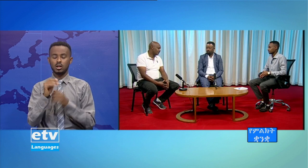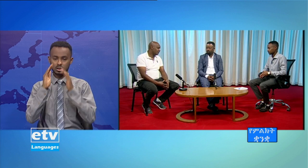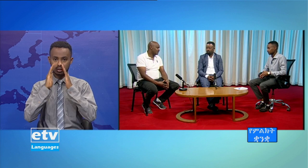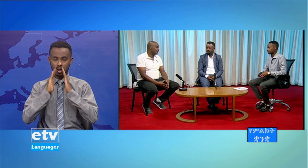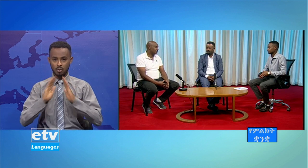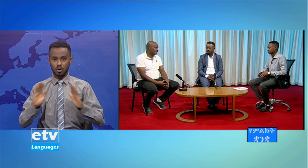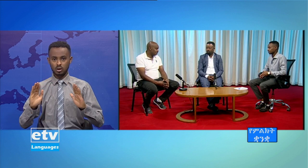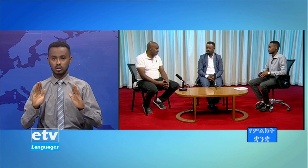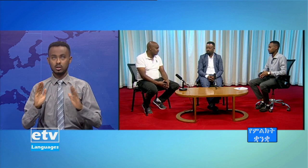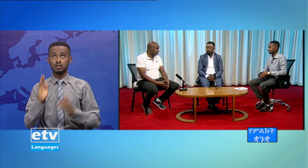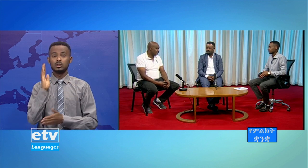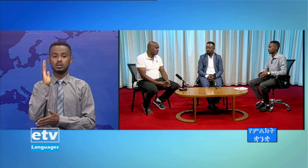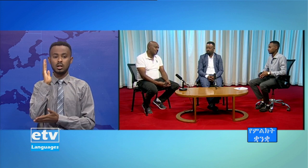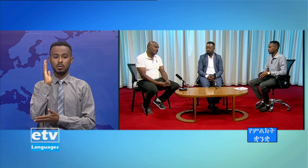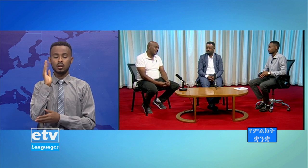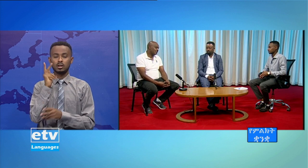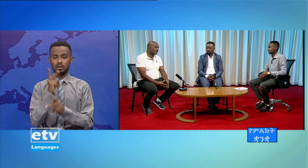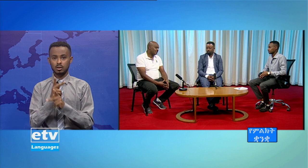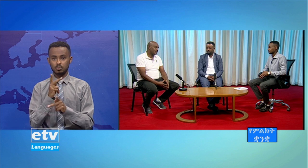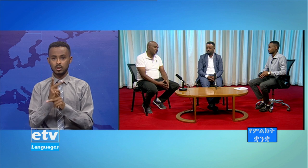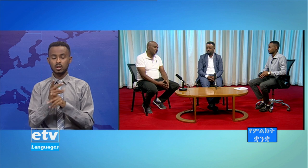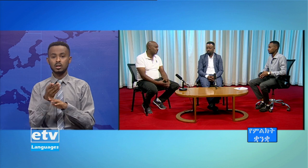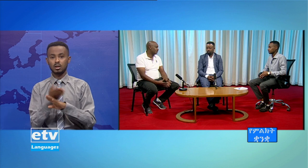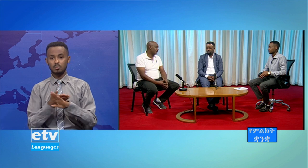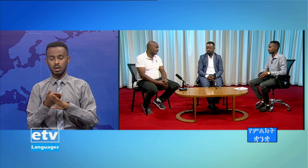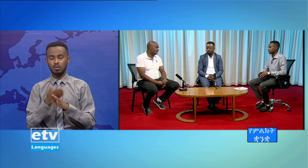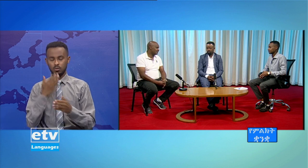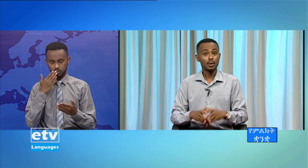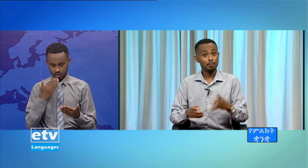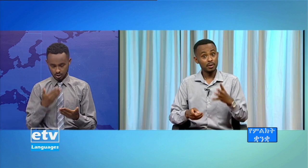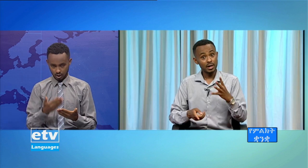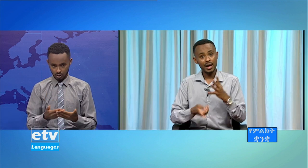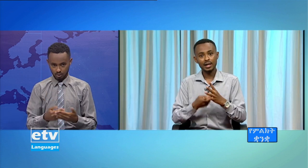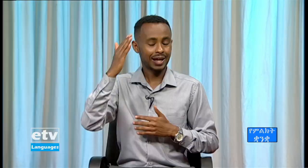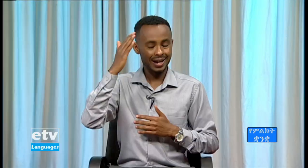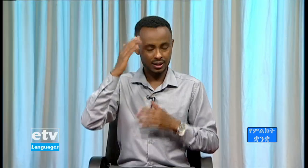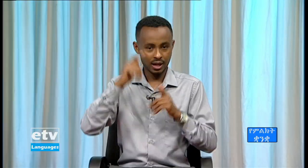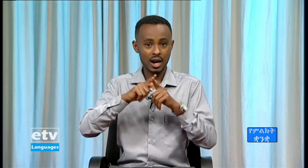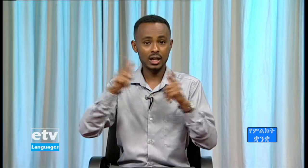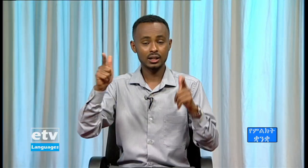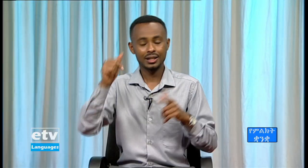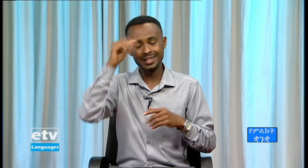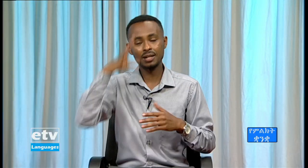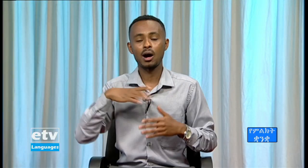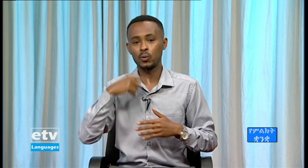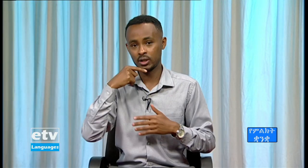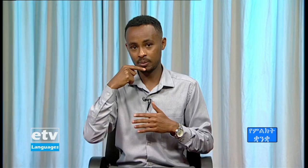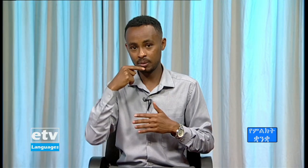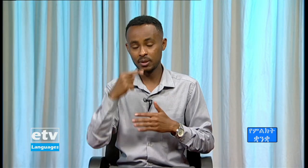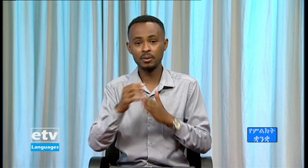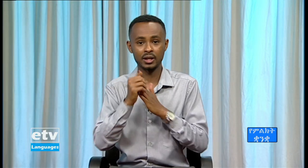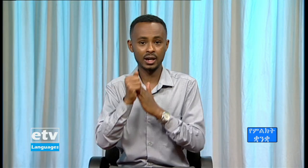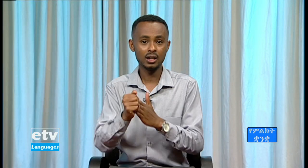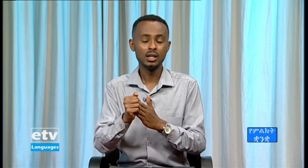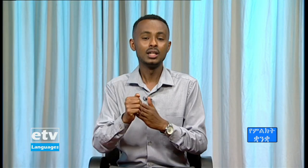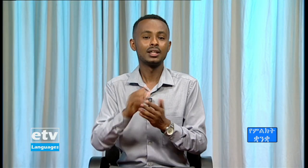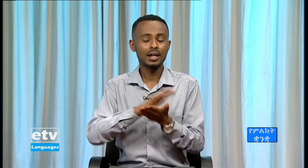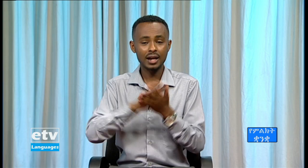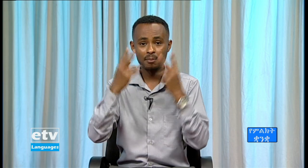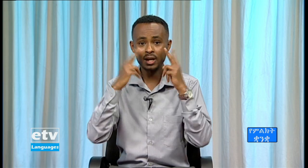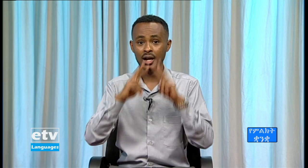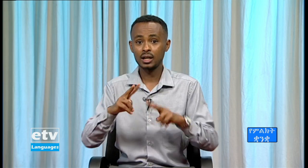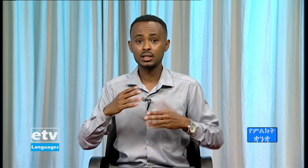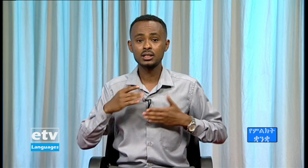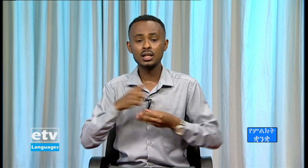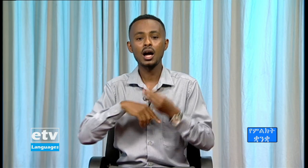ሰላሟን እግዚአብሔር እንዲጠብቅ ለምናለሁ። አመሰግናለሁ። በአራተኛው ታላቅነት ለሰባዊነት በሚል መሪ ቃል